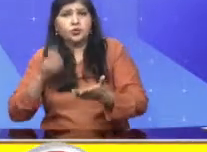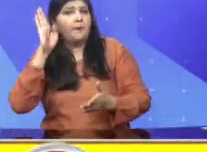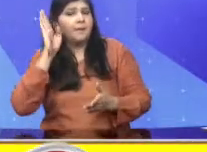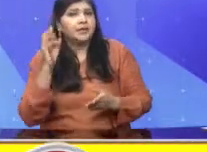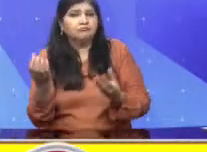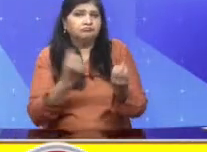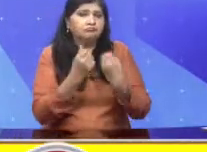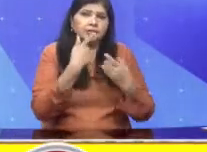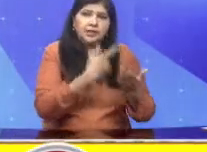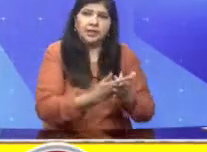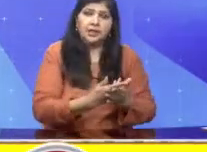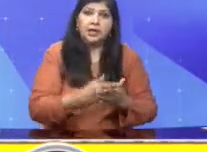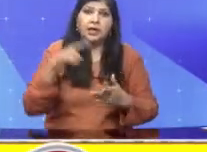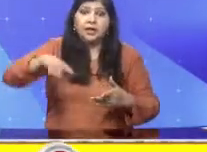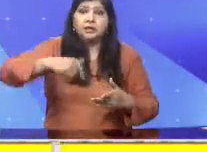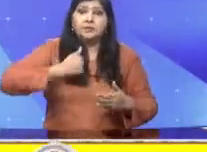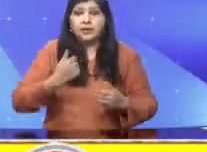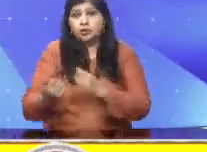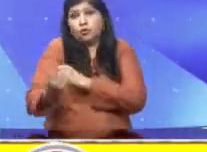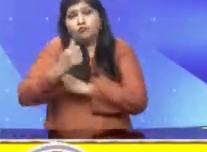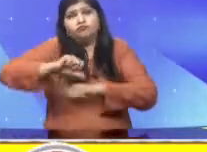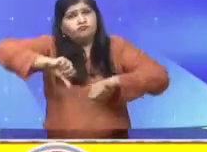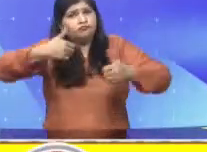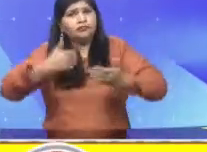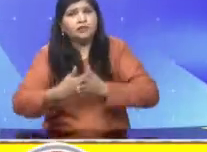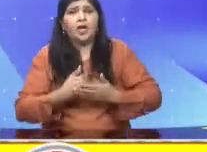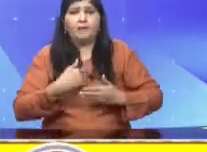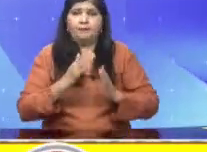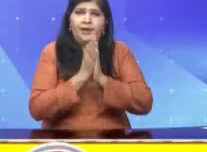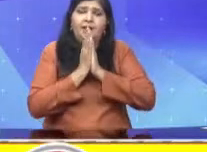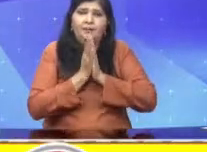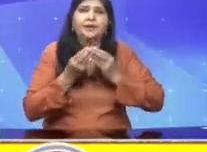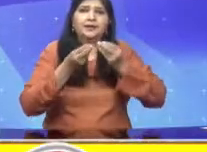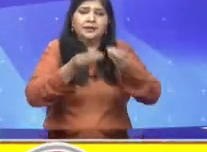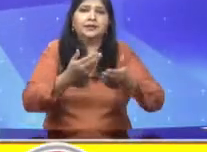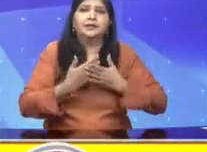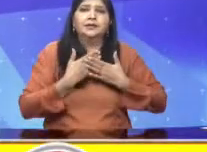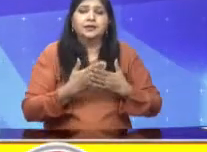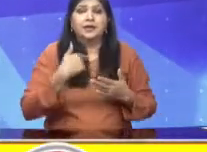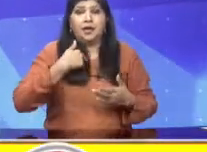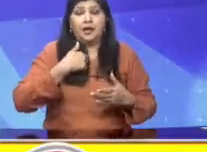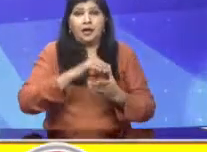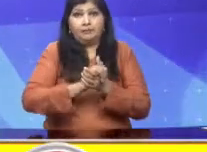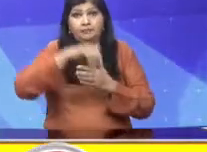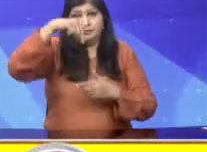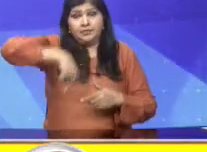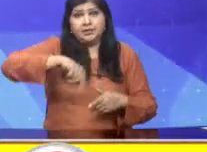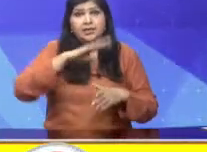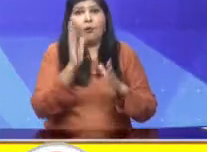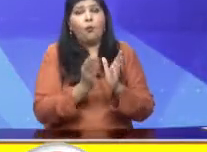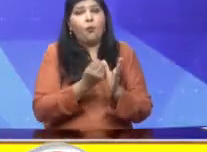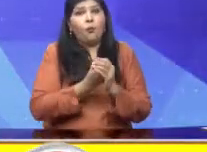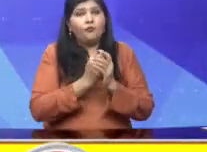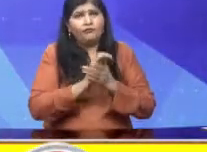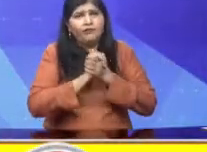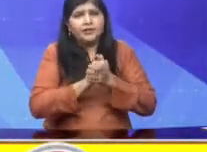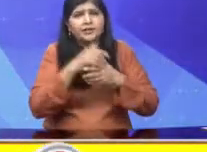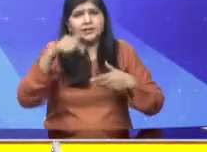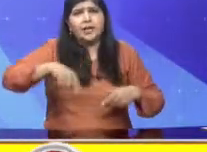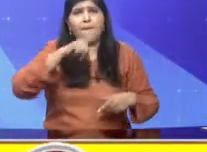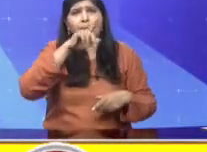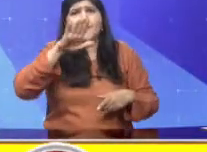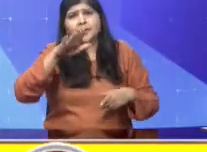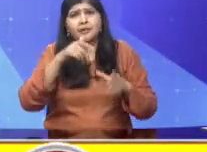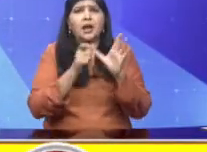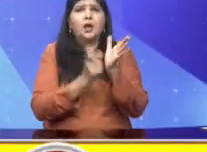करगिल के वीरों को हम सब नमन करें, साथियों इस बार 15 अगस को